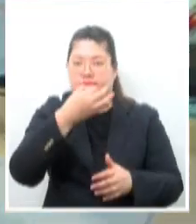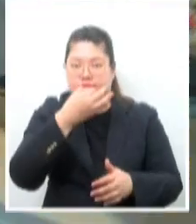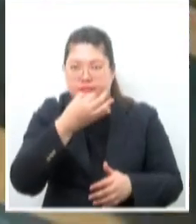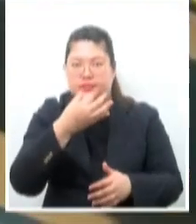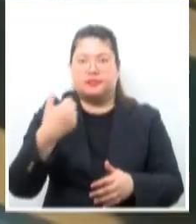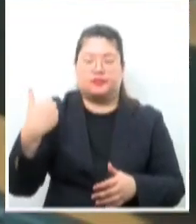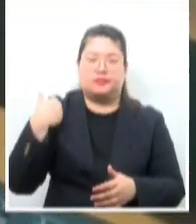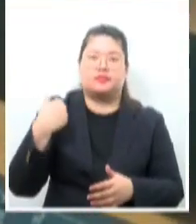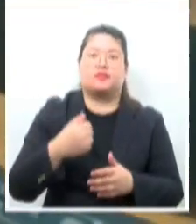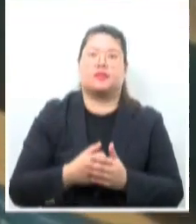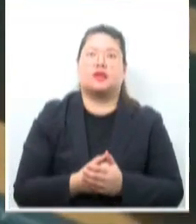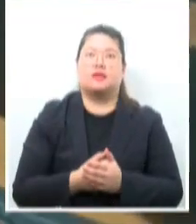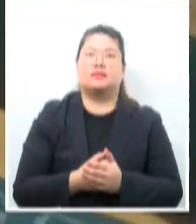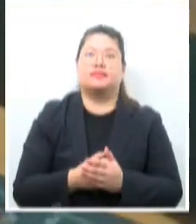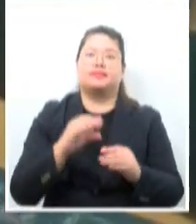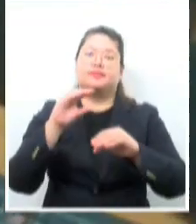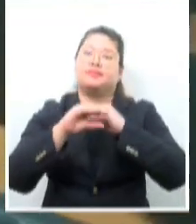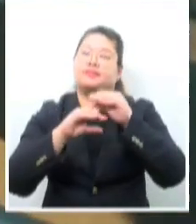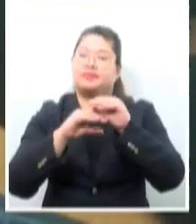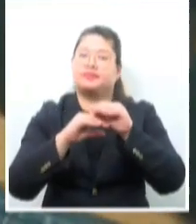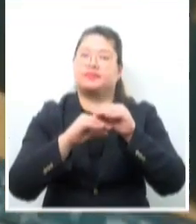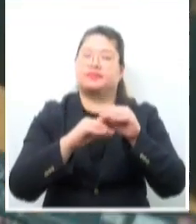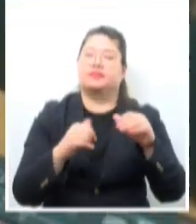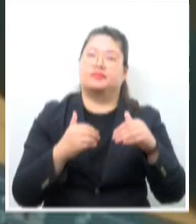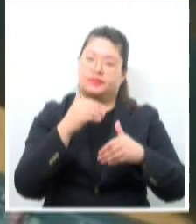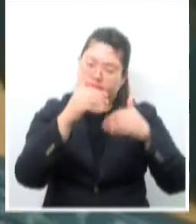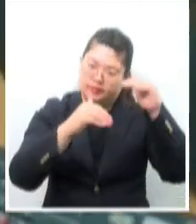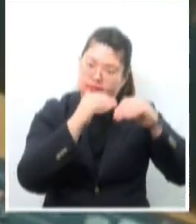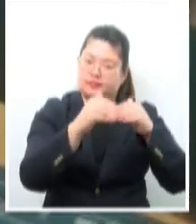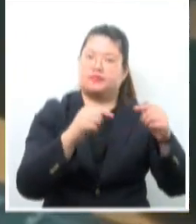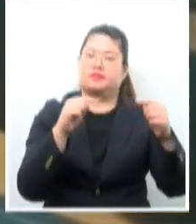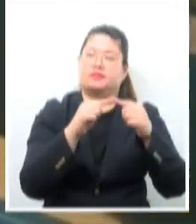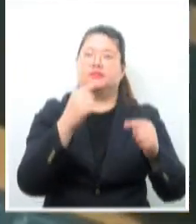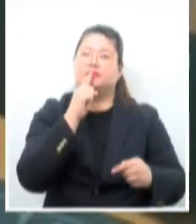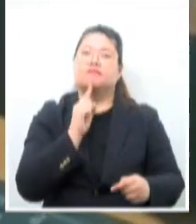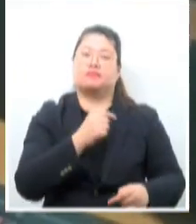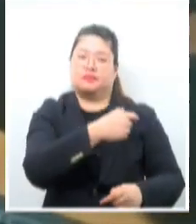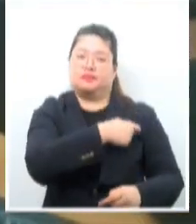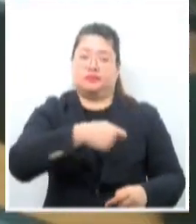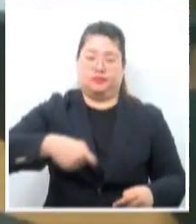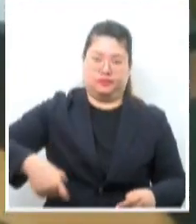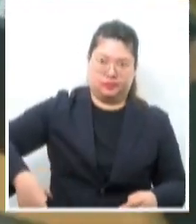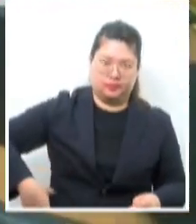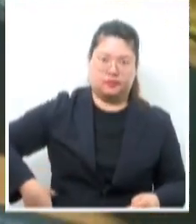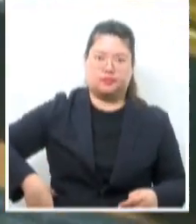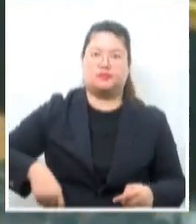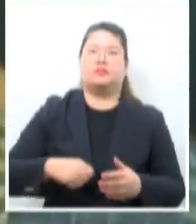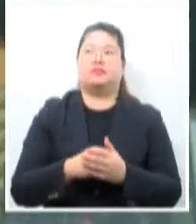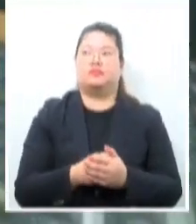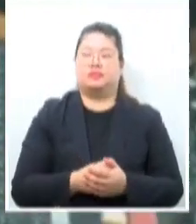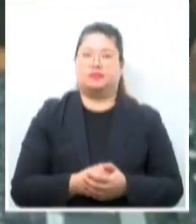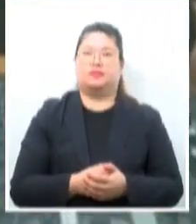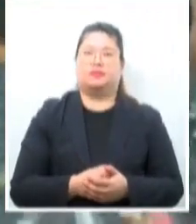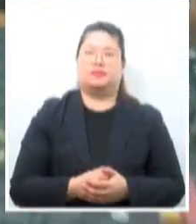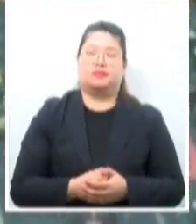Radio Network โครงการศูนย์ภูฟ้าพัฒนาอันเนื่องมาจากพระราชดำริสมเด็จพระกนิษฐาธิราชเจ้ากรมสมเด็จพระเทพรัตนราชสุ